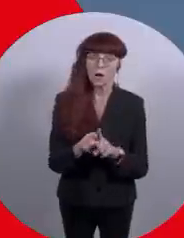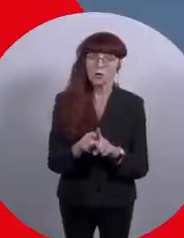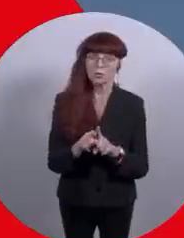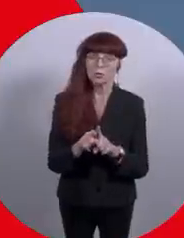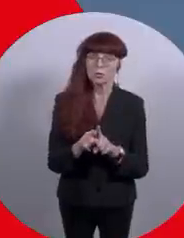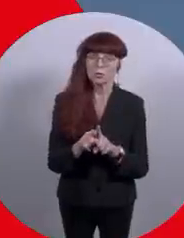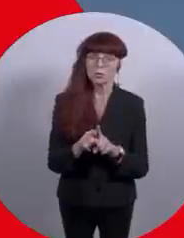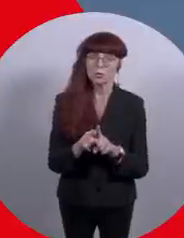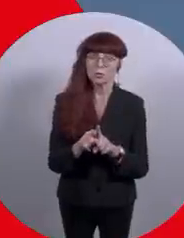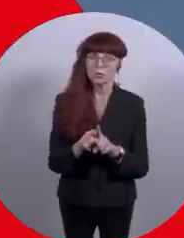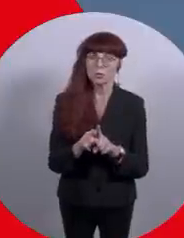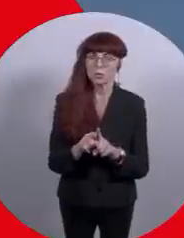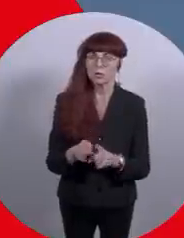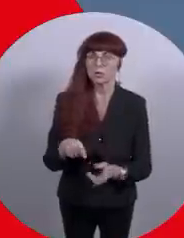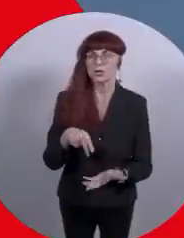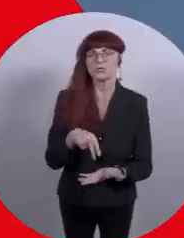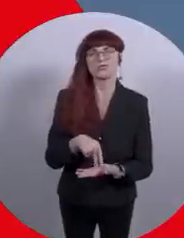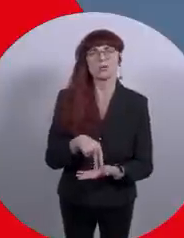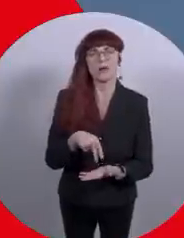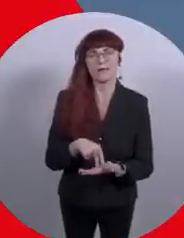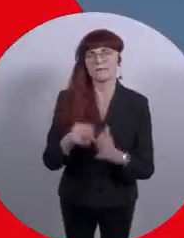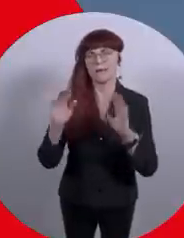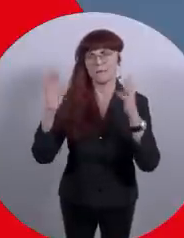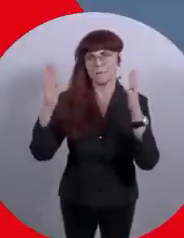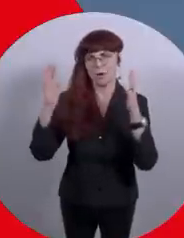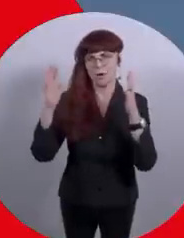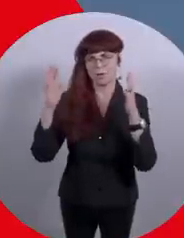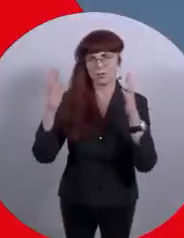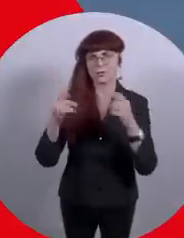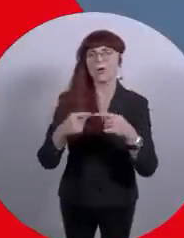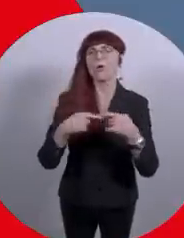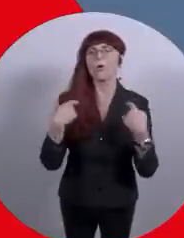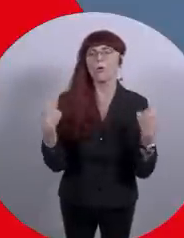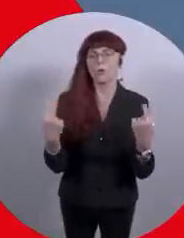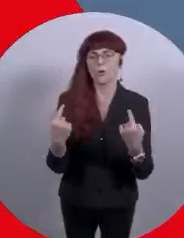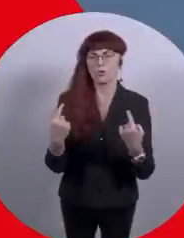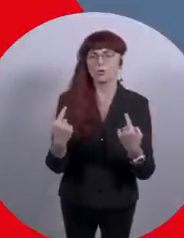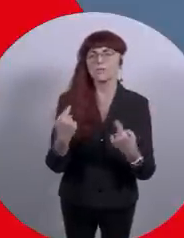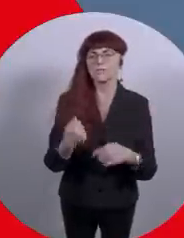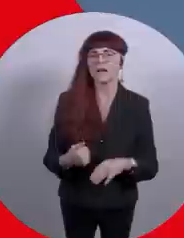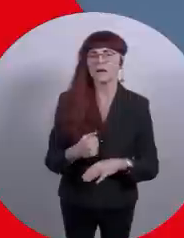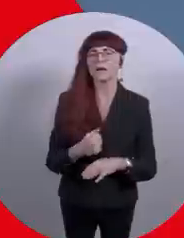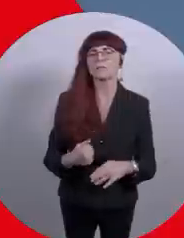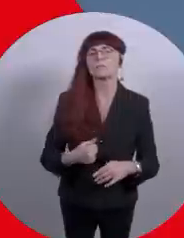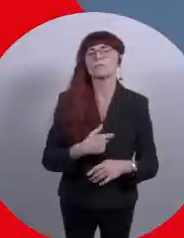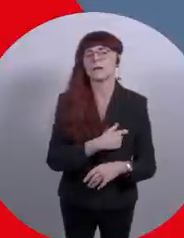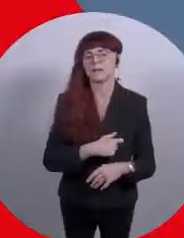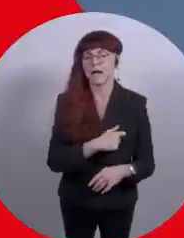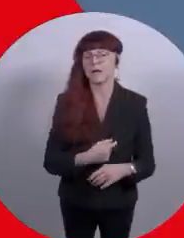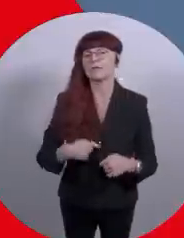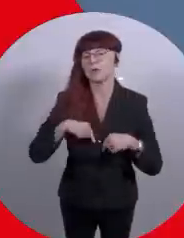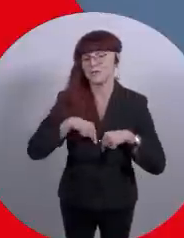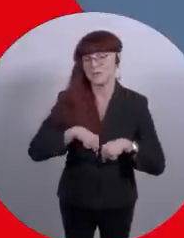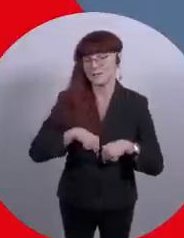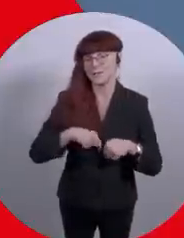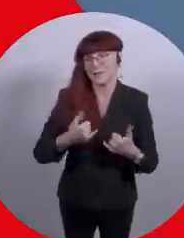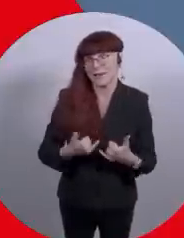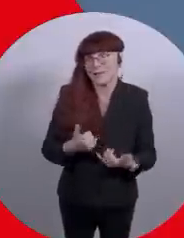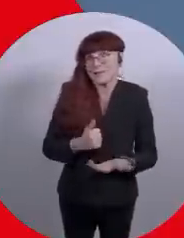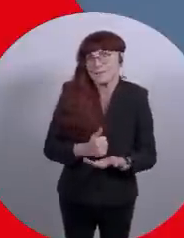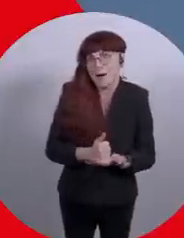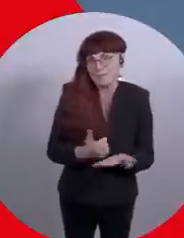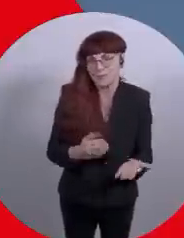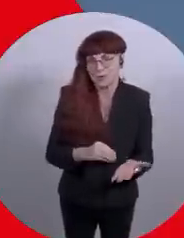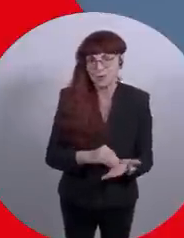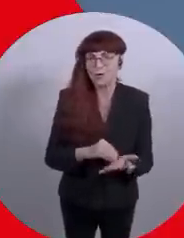ja stehenden Applaus für unsere amtierende Parteivorsitzende an dieser Stelle auch noch ein Danke von